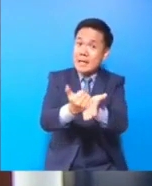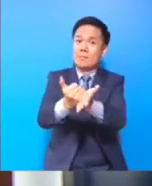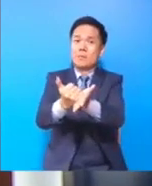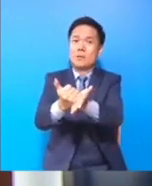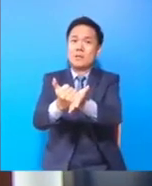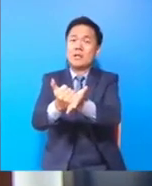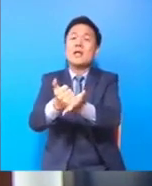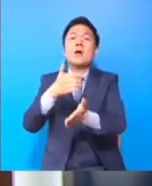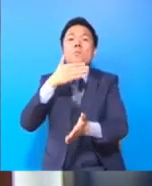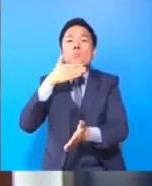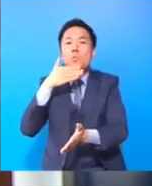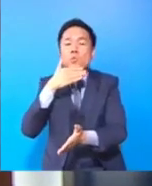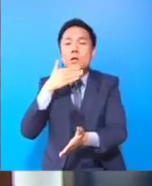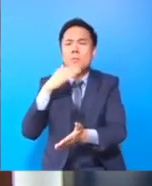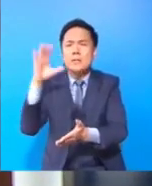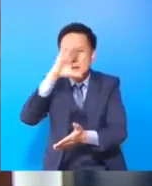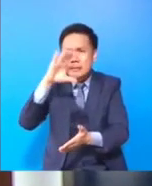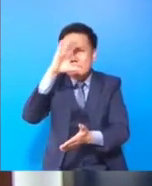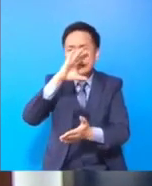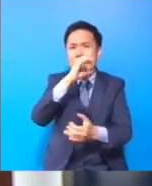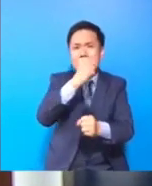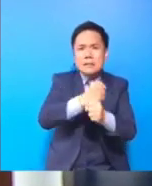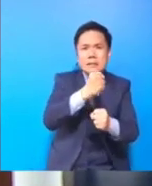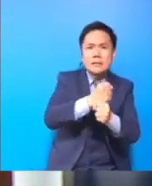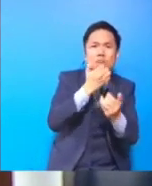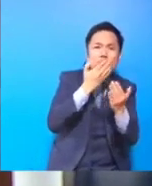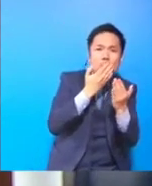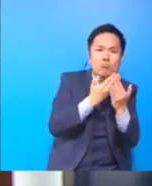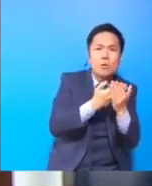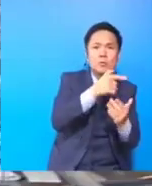mendapatkan pekerjaan yang baik direct emmc masih tambah